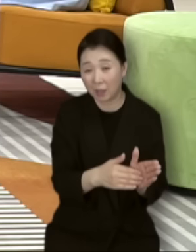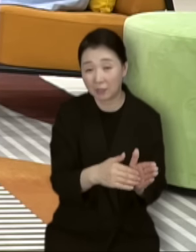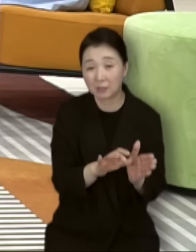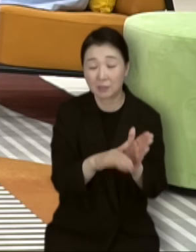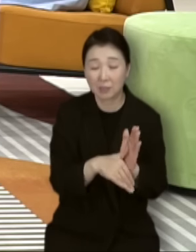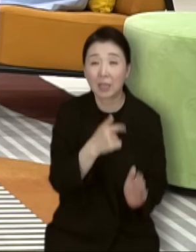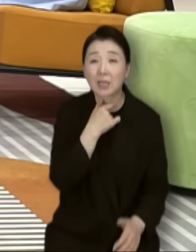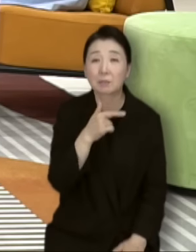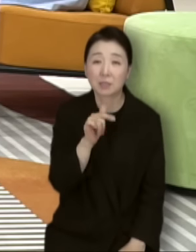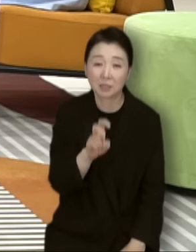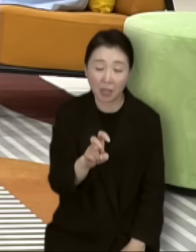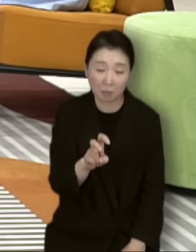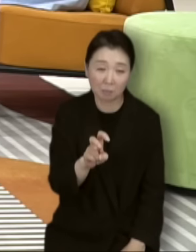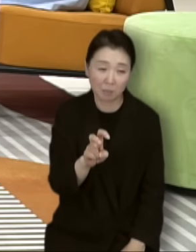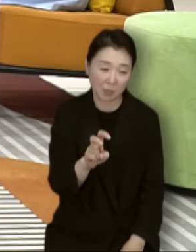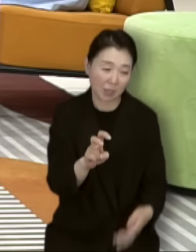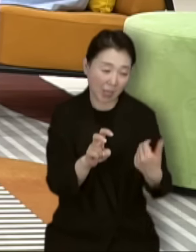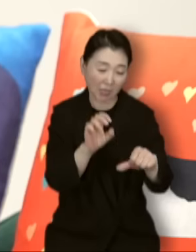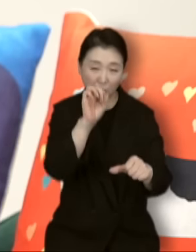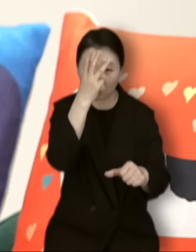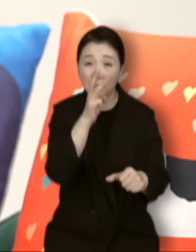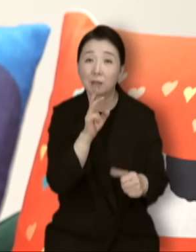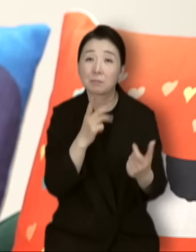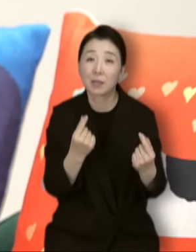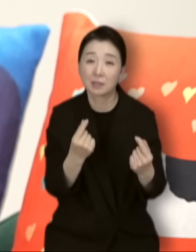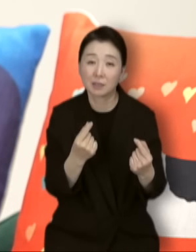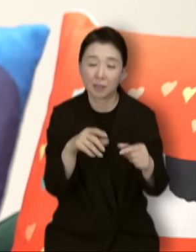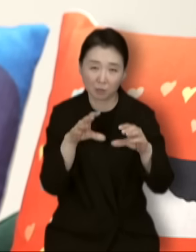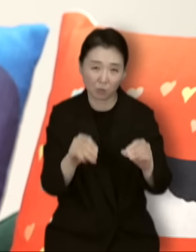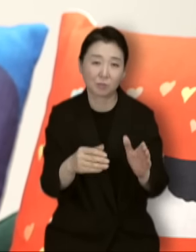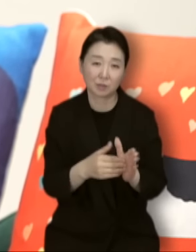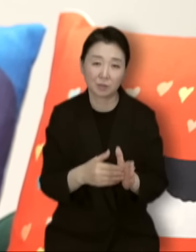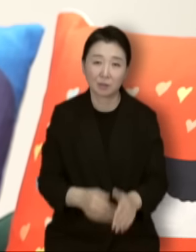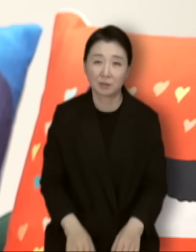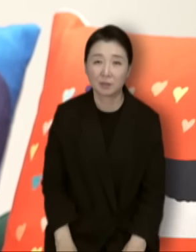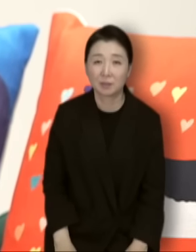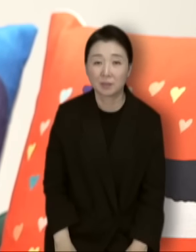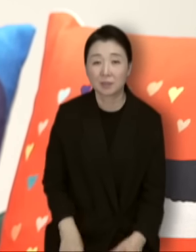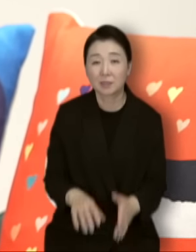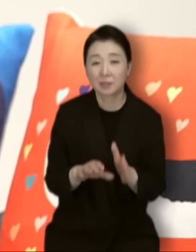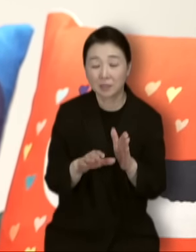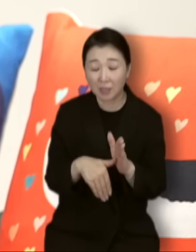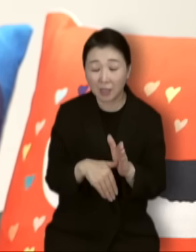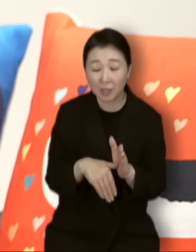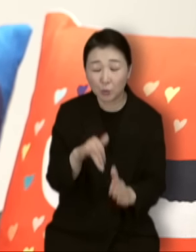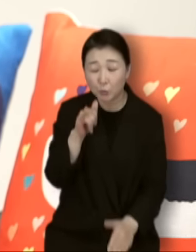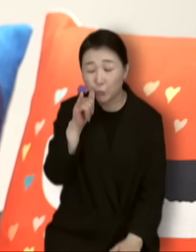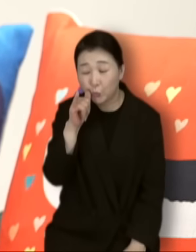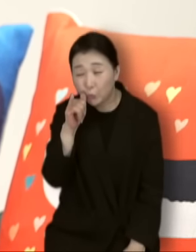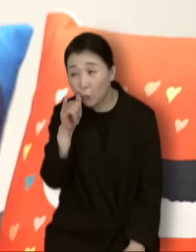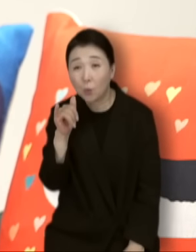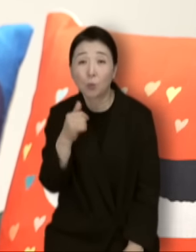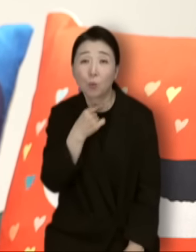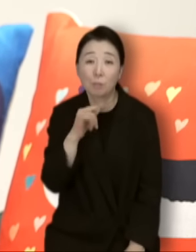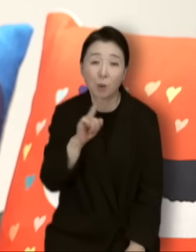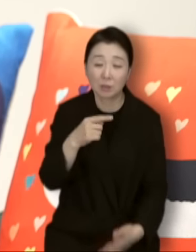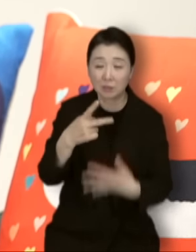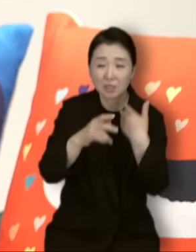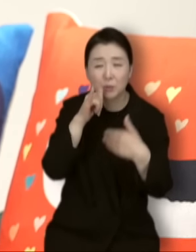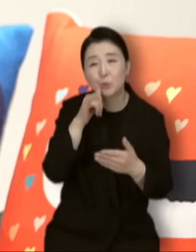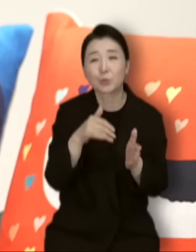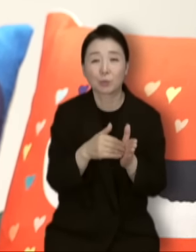가지고 그때 이제 갑상선암과 애고 3이었다 내가 멈춰 섰어요 근데 그때 이제 중독이 약간 가려는게